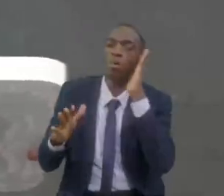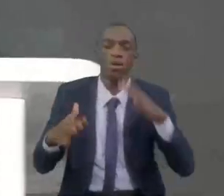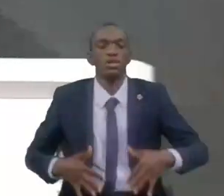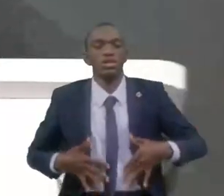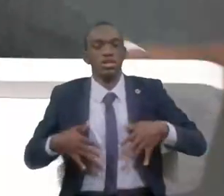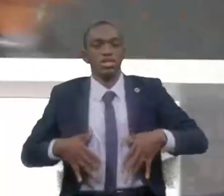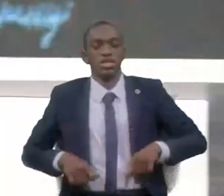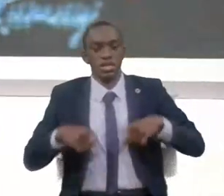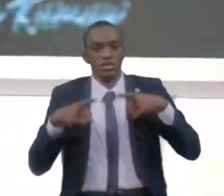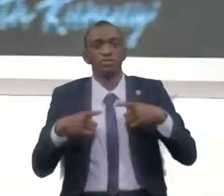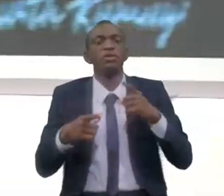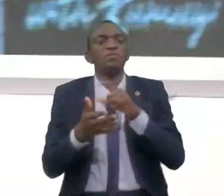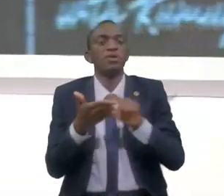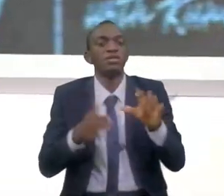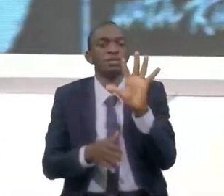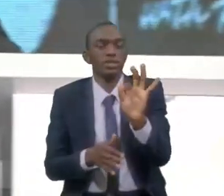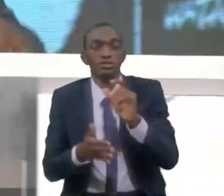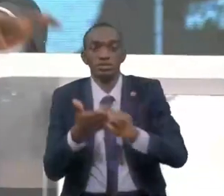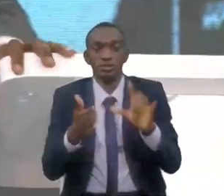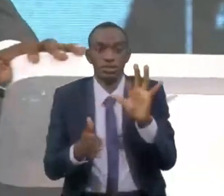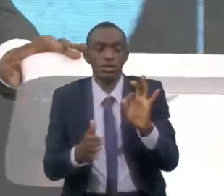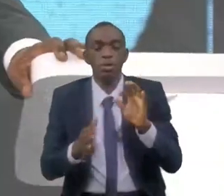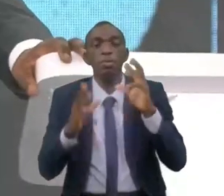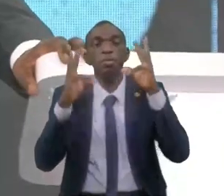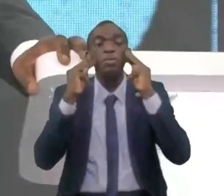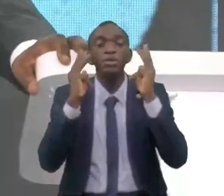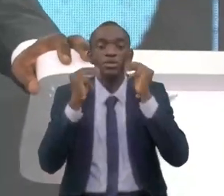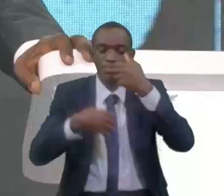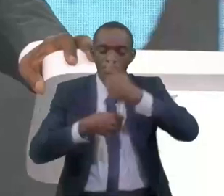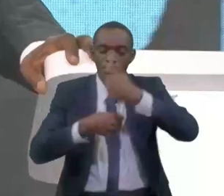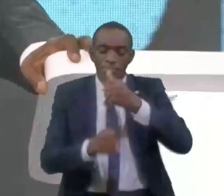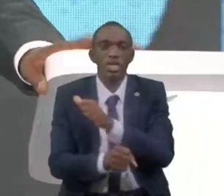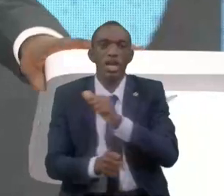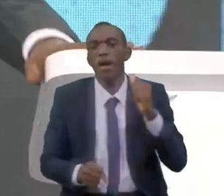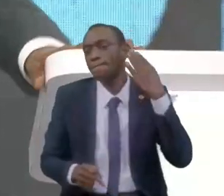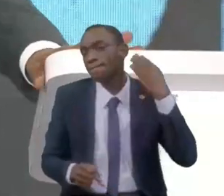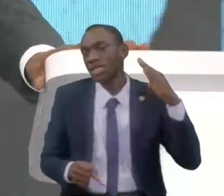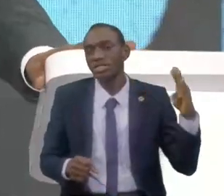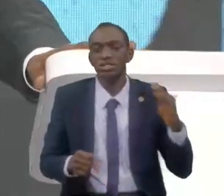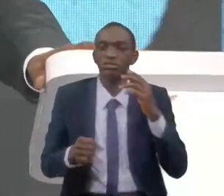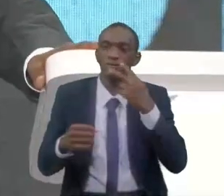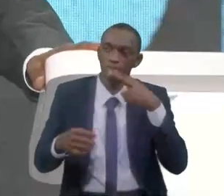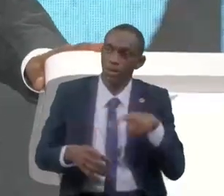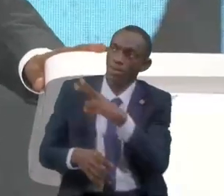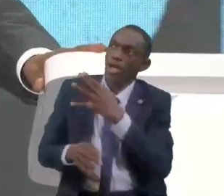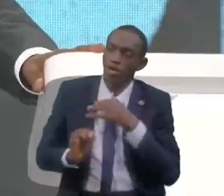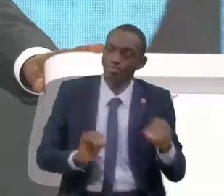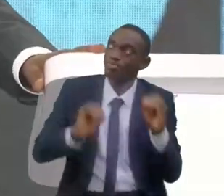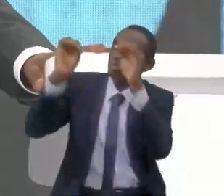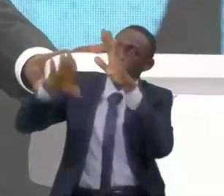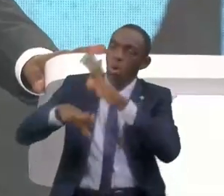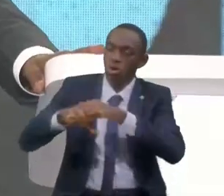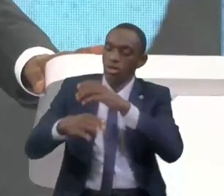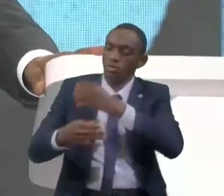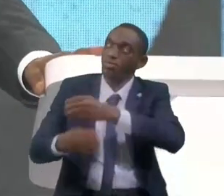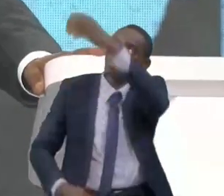Verset 9. Moïse fit un serpent d'airain et le plaça sur une perche. Et quiconque avait